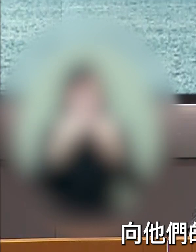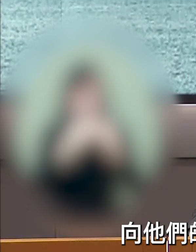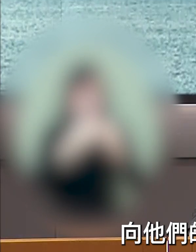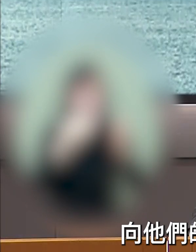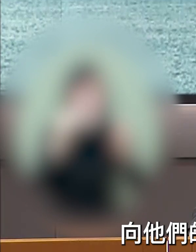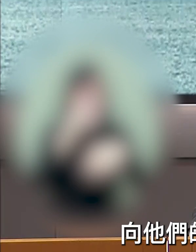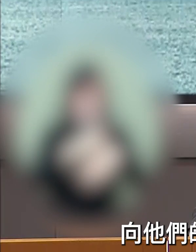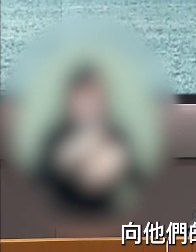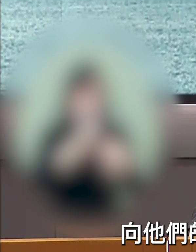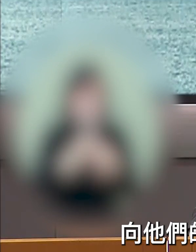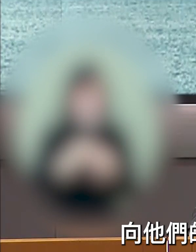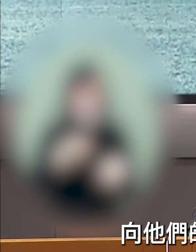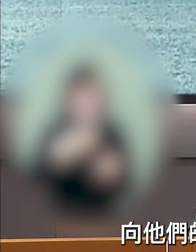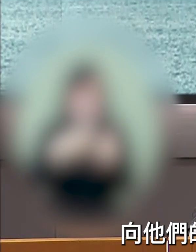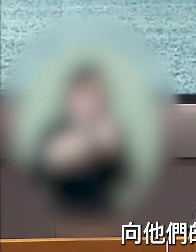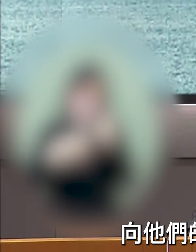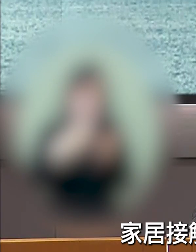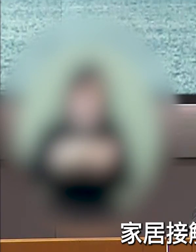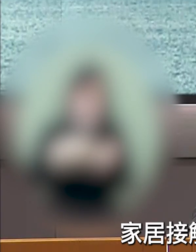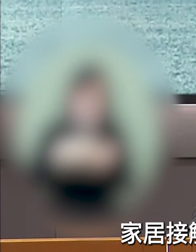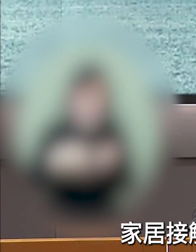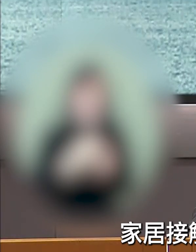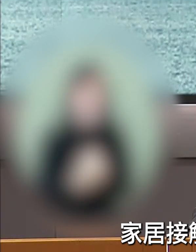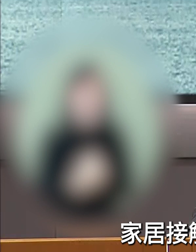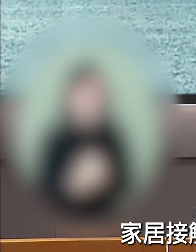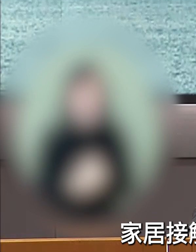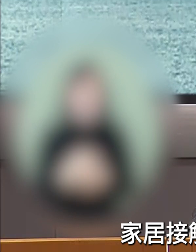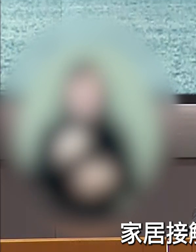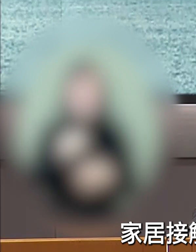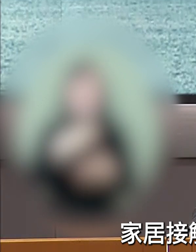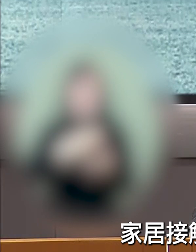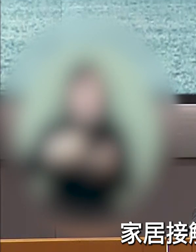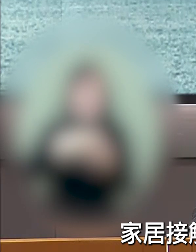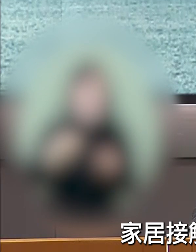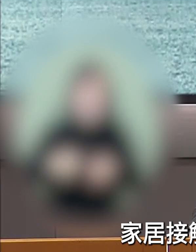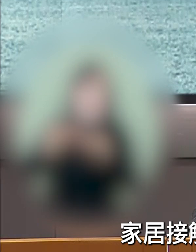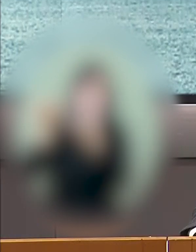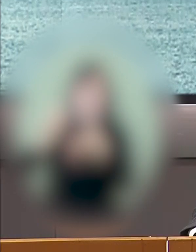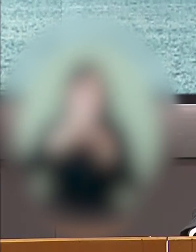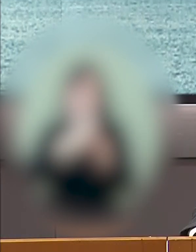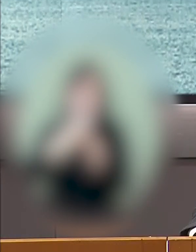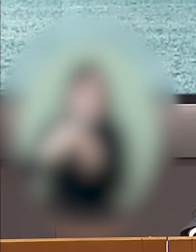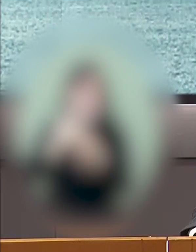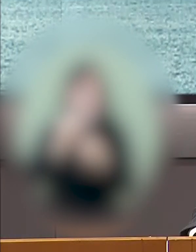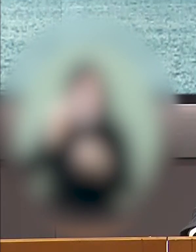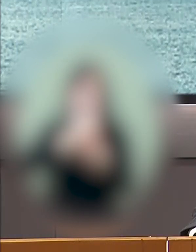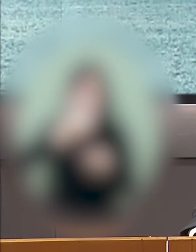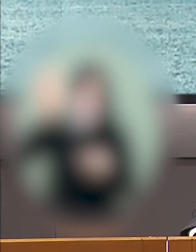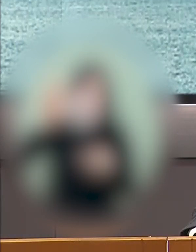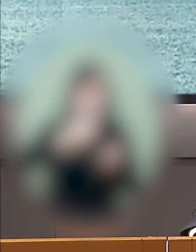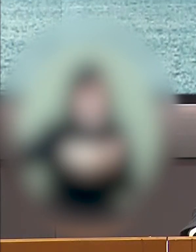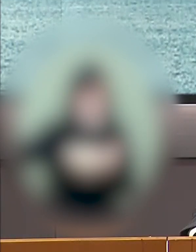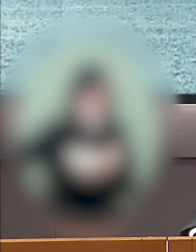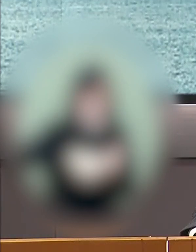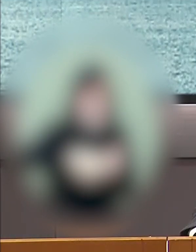者發出一個手機短信，家居接觸者需要用短信提供的一些連結上載他的身份證明文